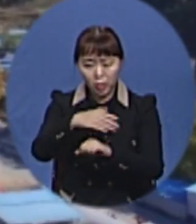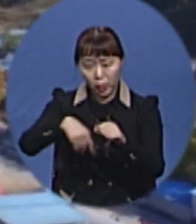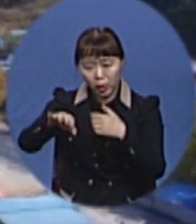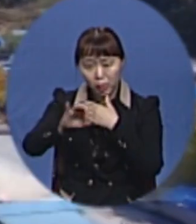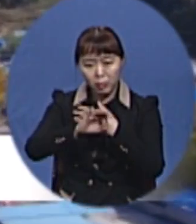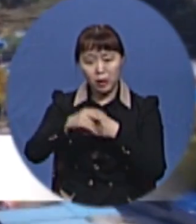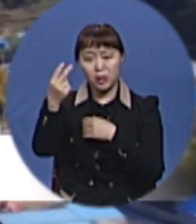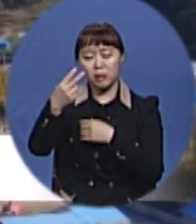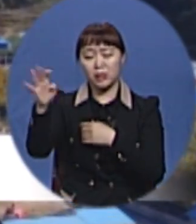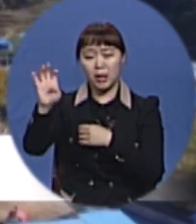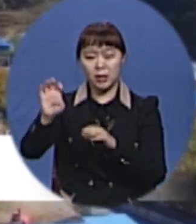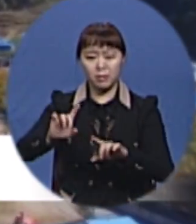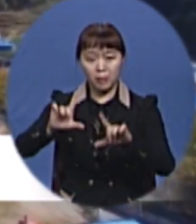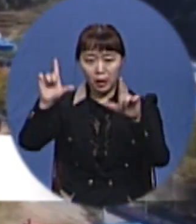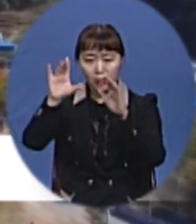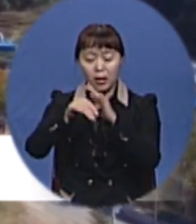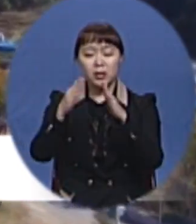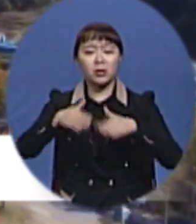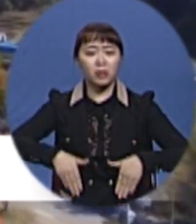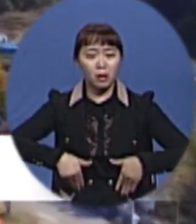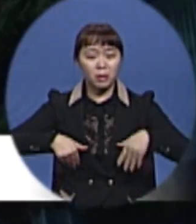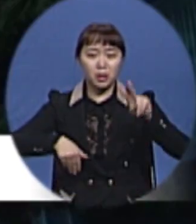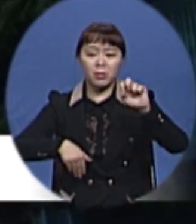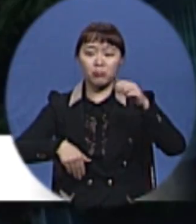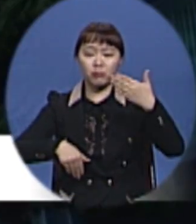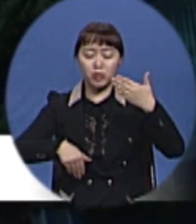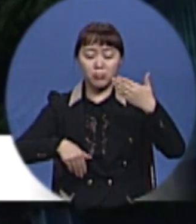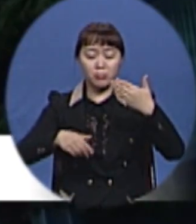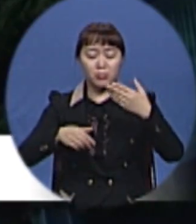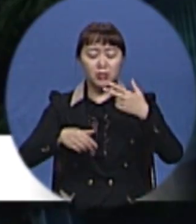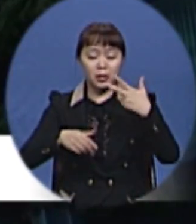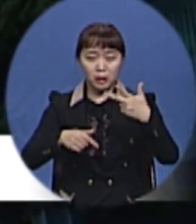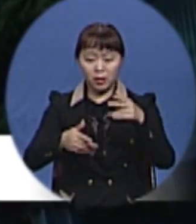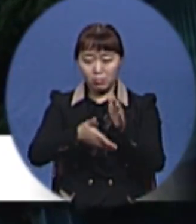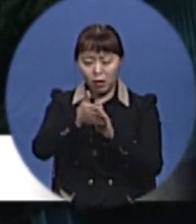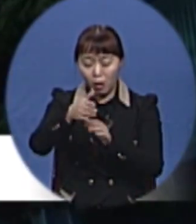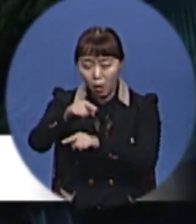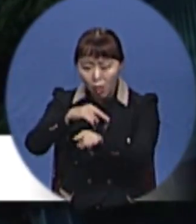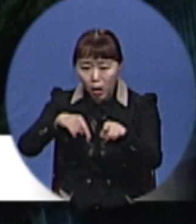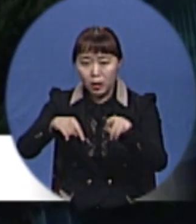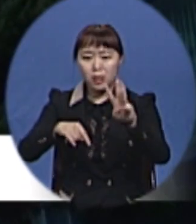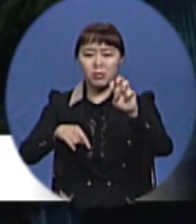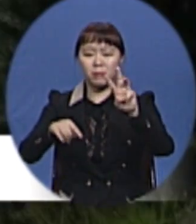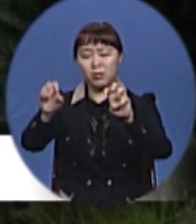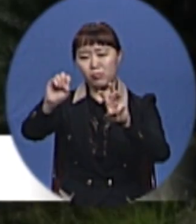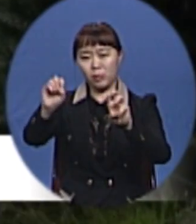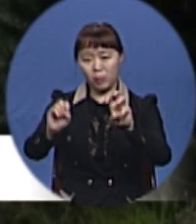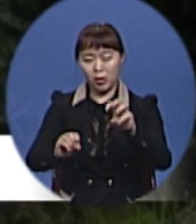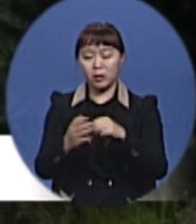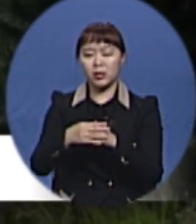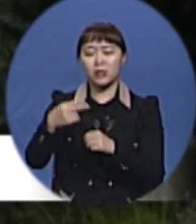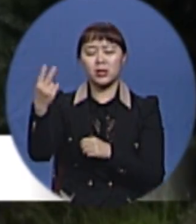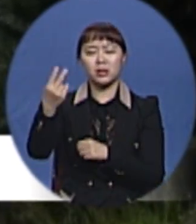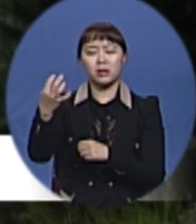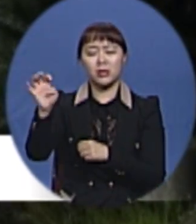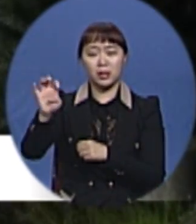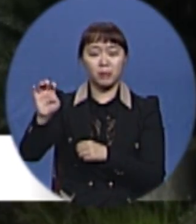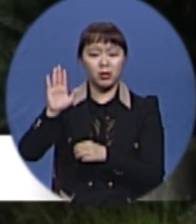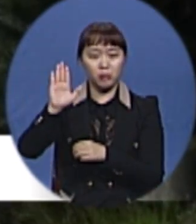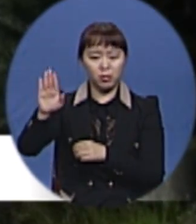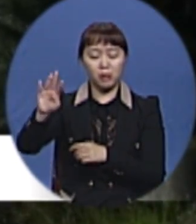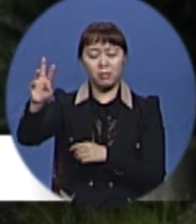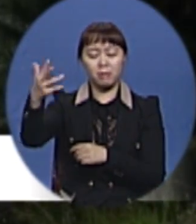추세라면 2040년 전남에는 297개 읍면 가운데 33%가, 2040년